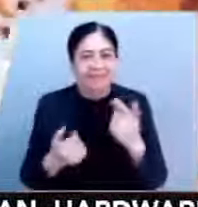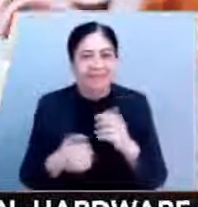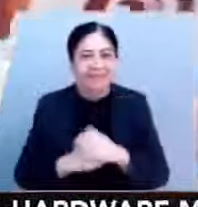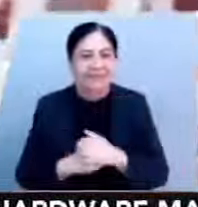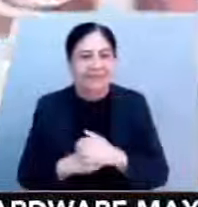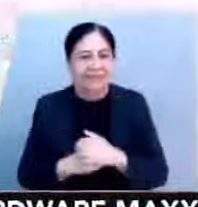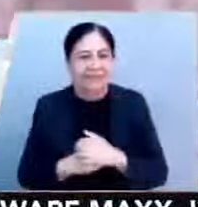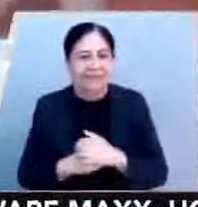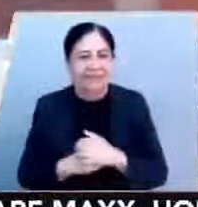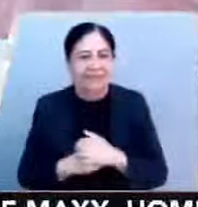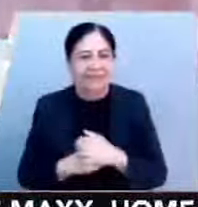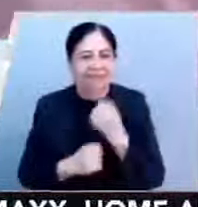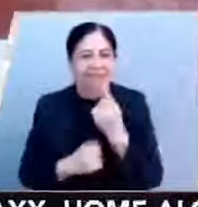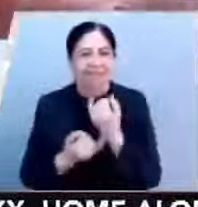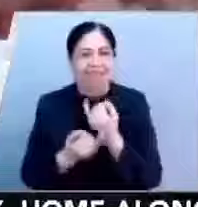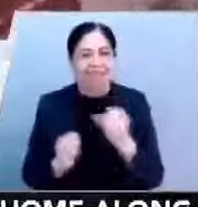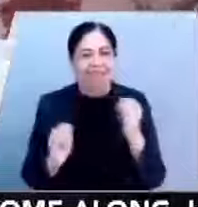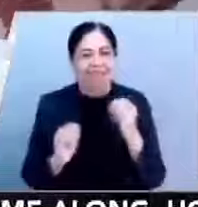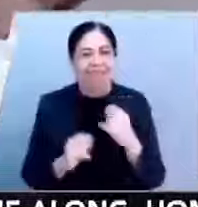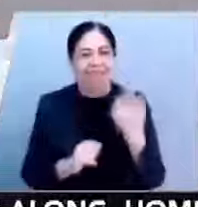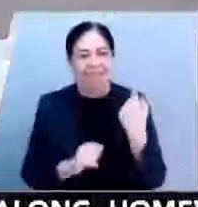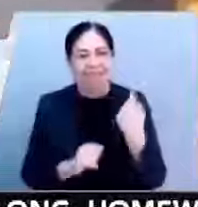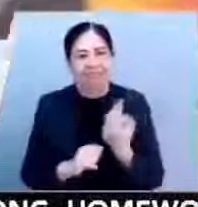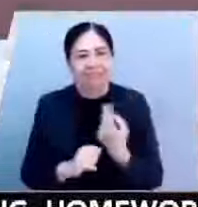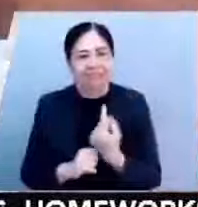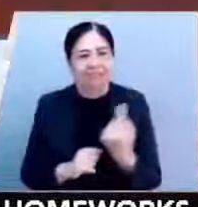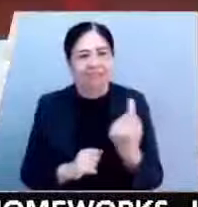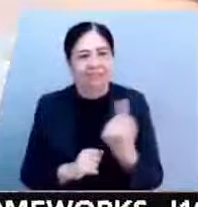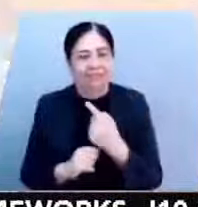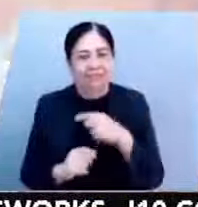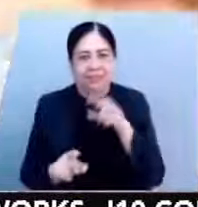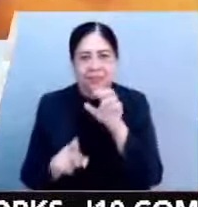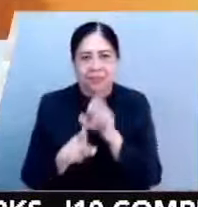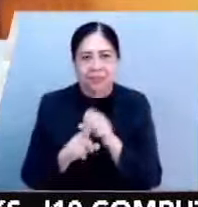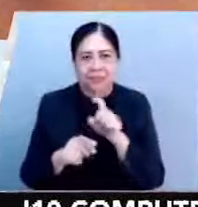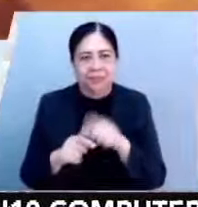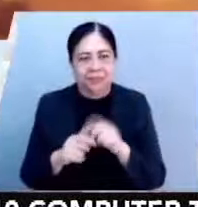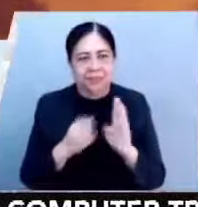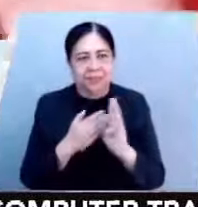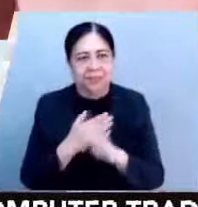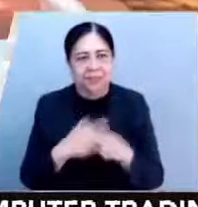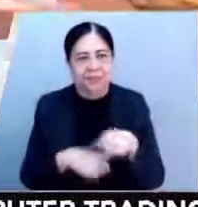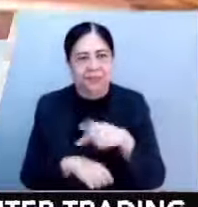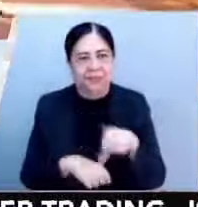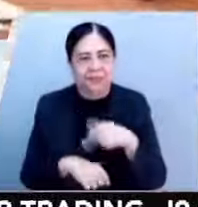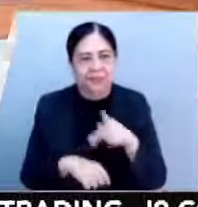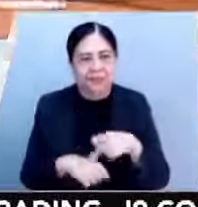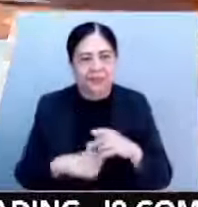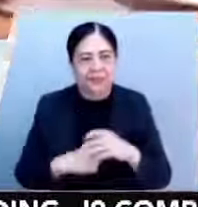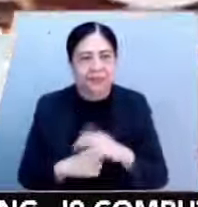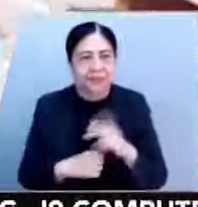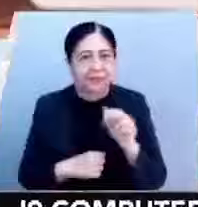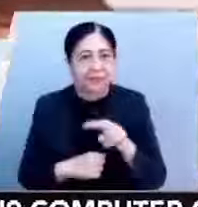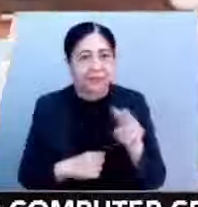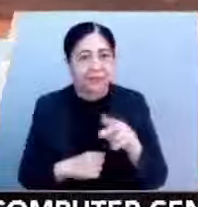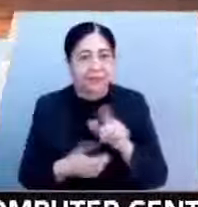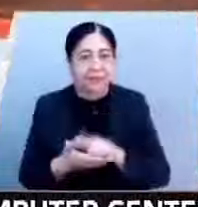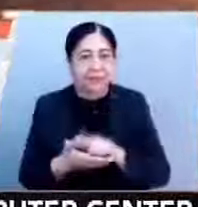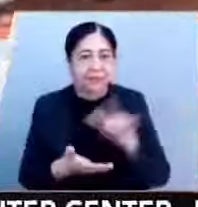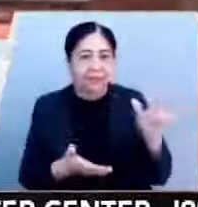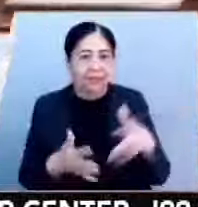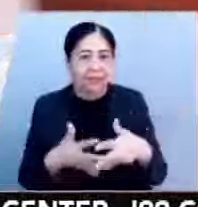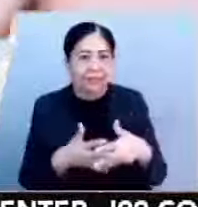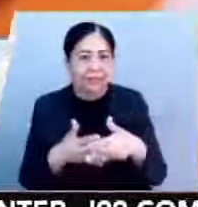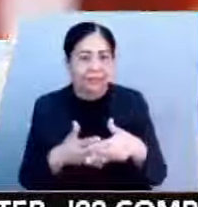Ridin' Solo. Last month nang maispatan si Tom sa kanyang pagbabalik Pilipinas. 2022 nang lumipad siya pa Amerika